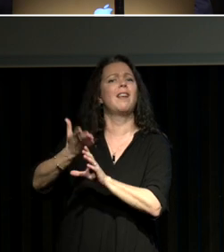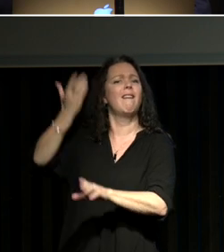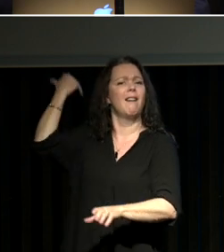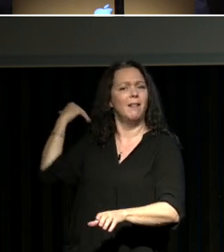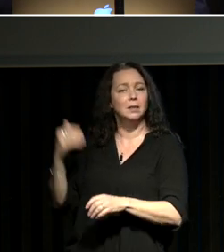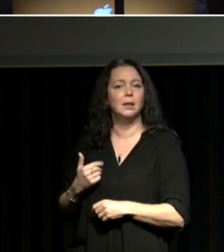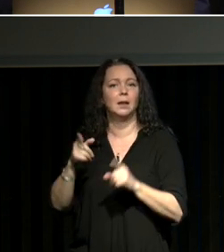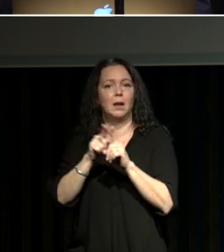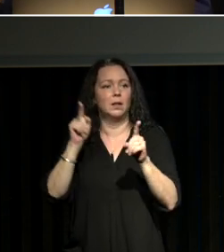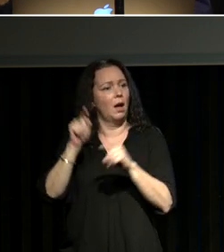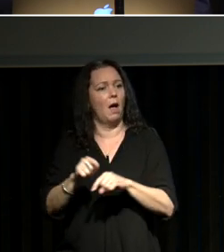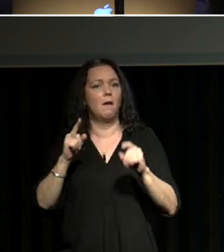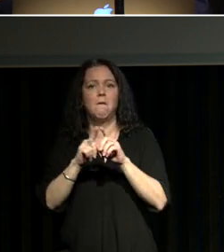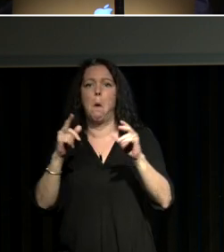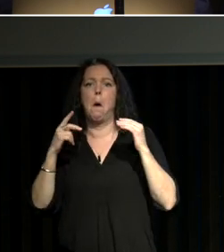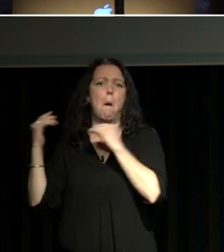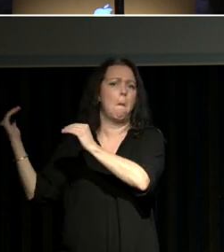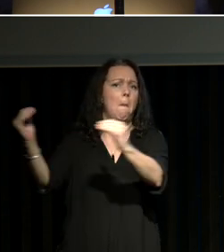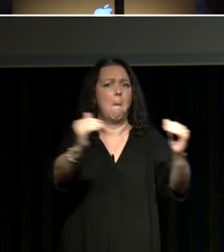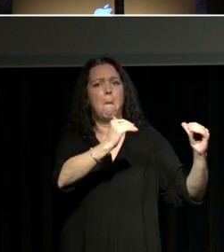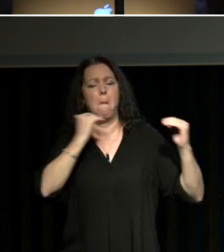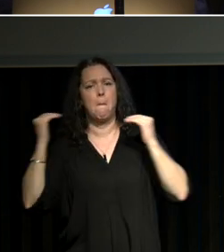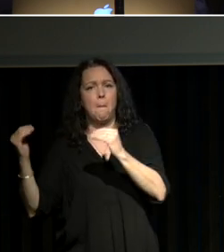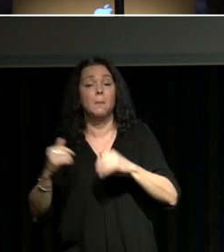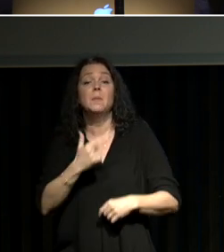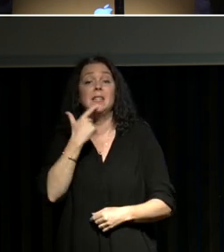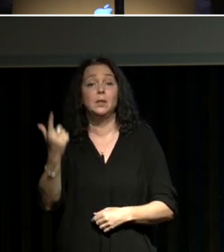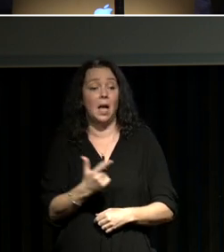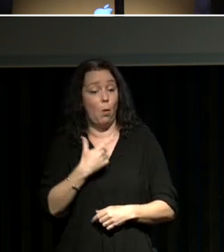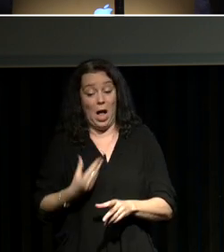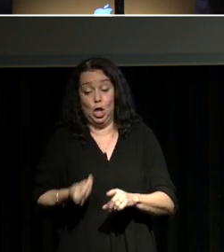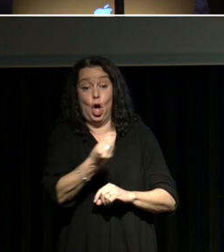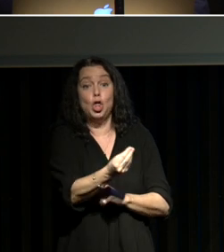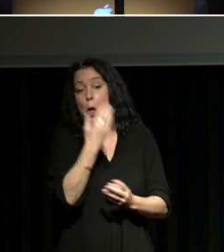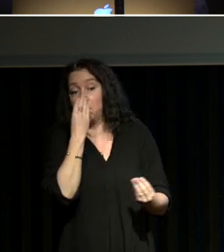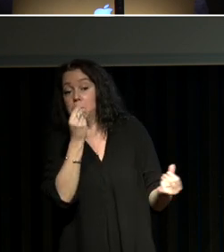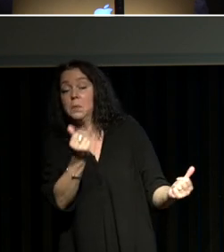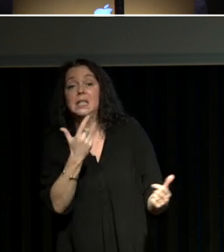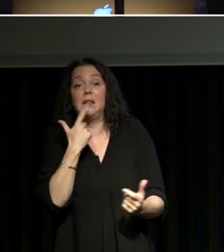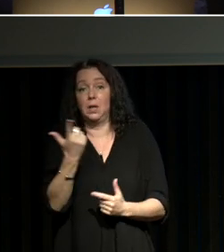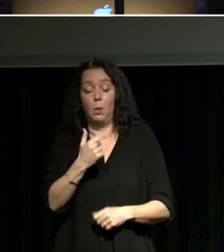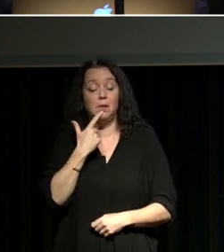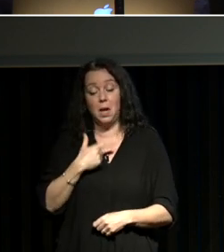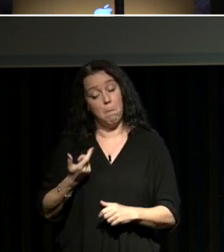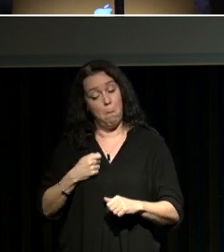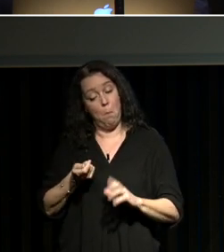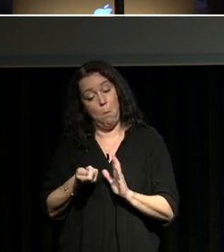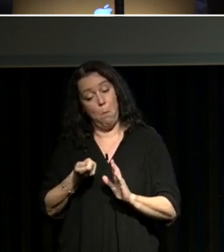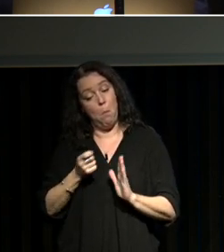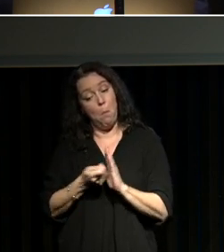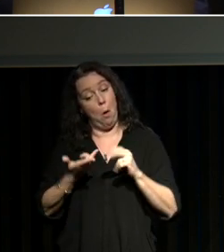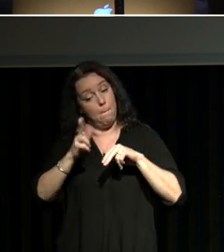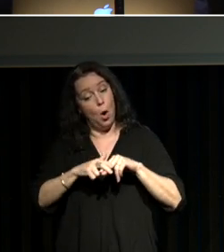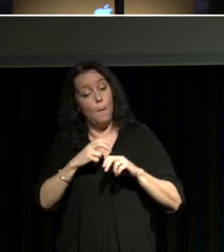notion d'universalité. Et finalement, ça veut dire quoi, être donneur présumé ? Ça veut dire, lorsque je serai décédé, eh bien, je pourrai aider les